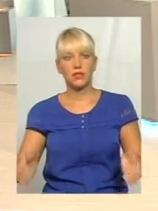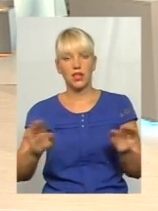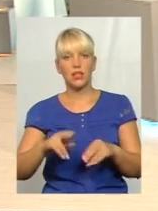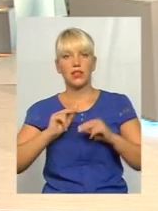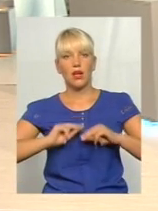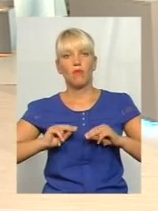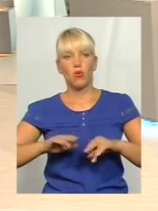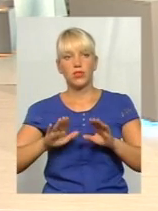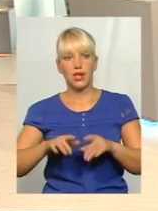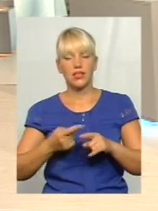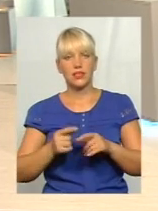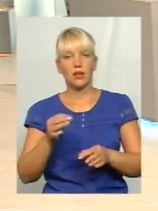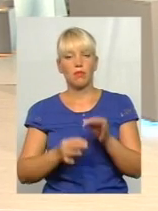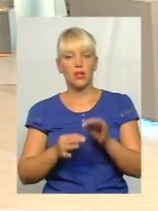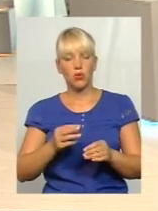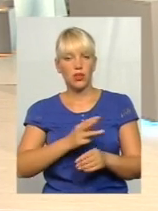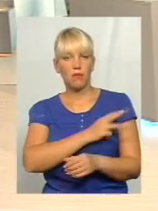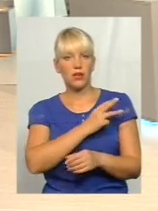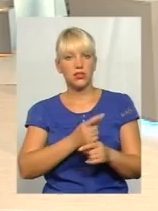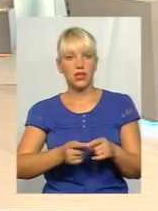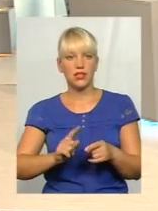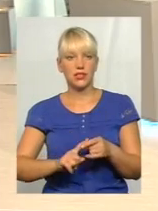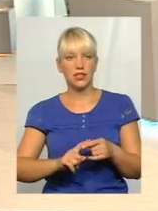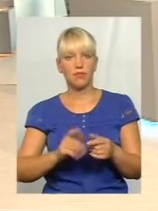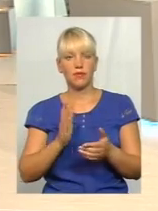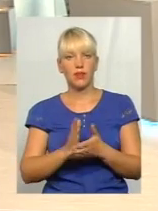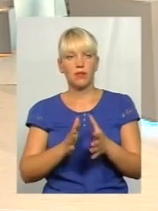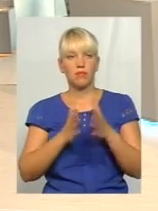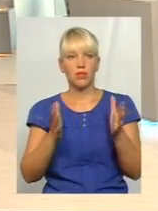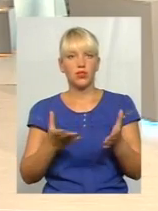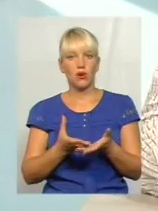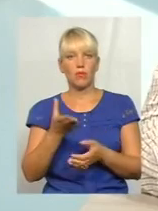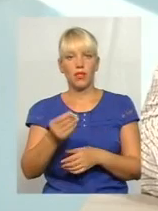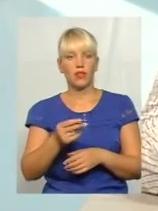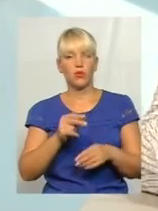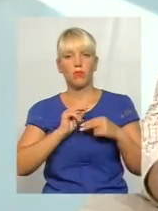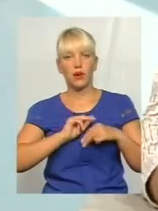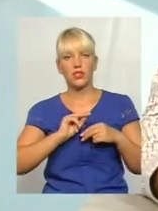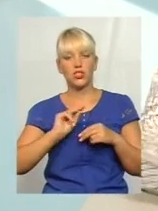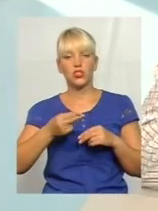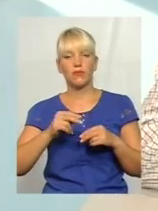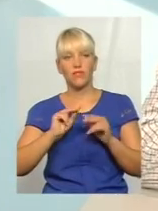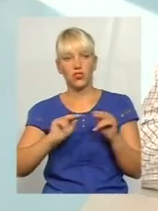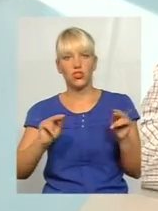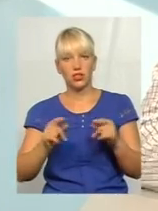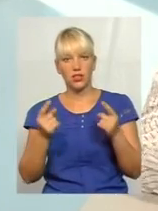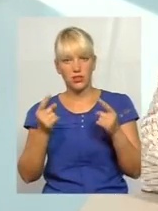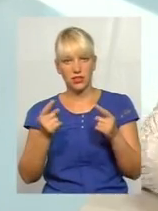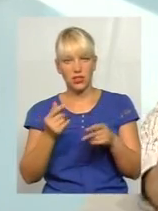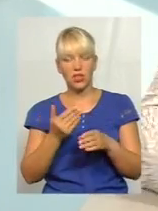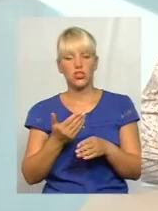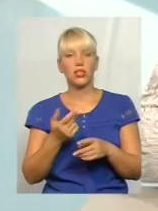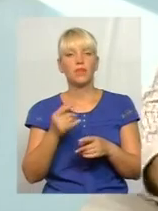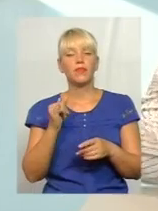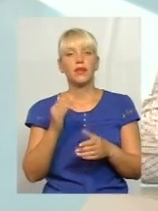посаді це природнє бажання тому що вона має скажемо більшу оплату праці ніж вчителя там значно здається більше